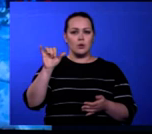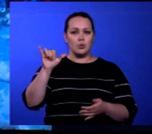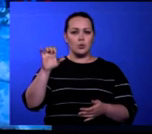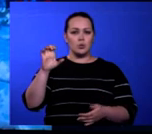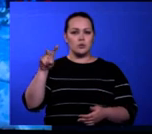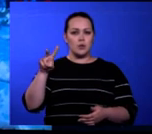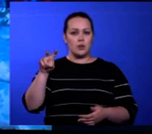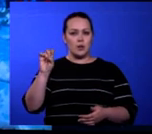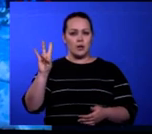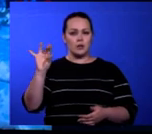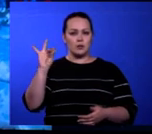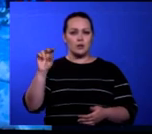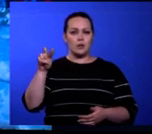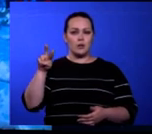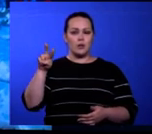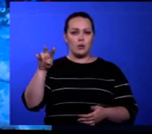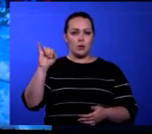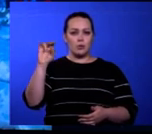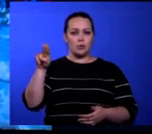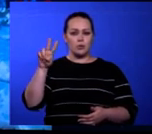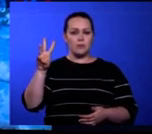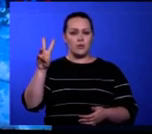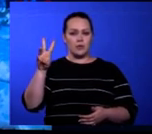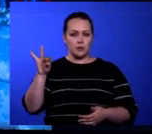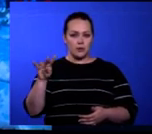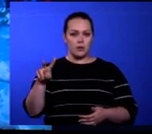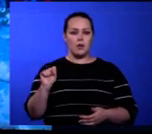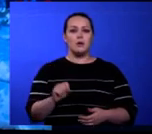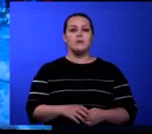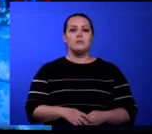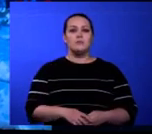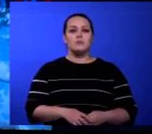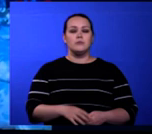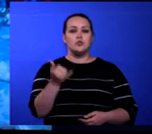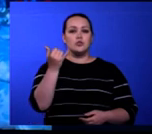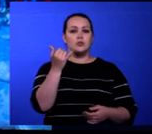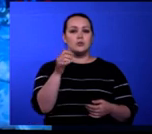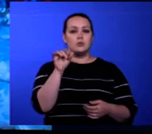Людмила». Мы с вами сейчас должны записать это упражнение,